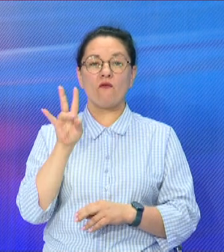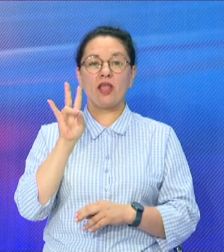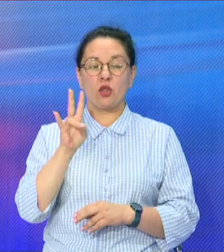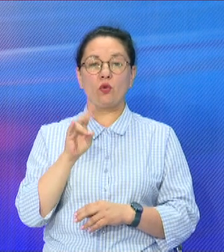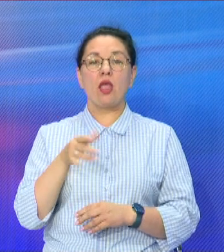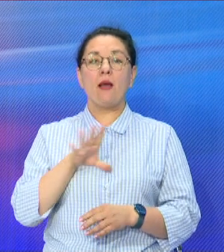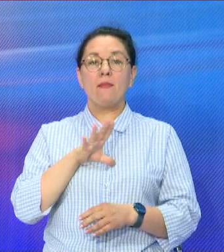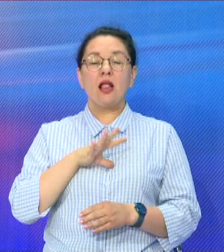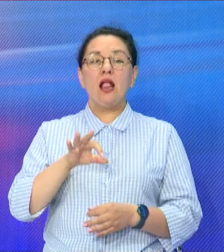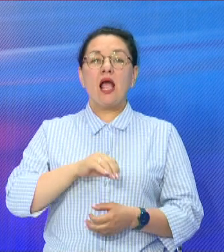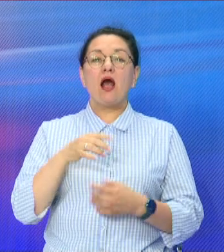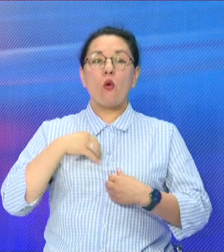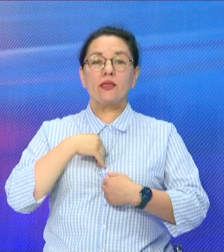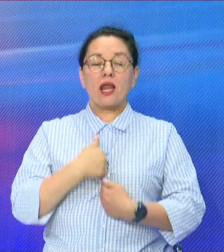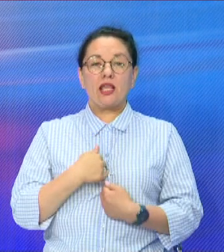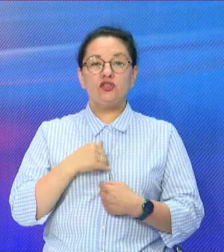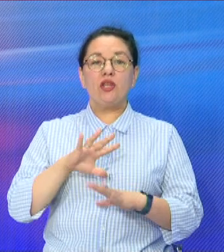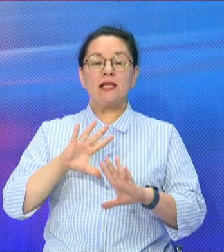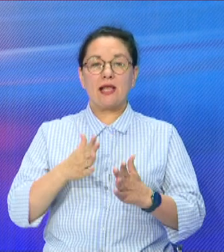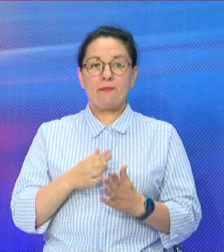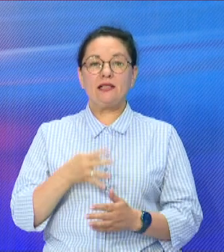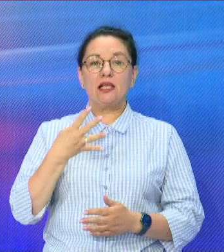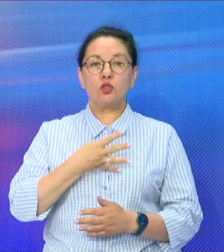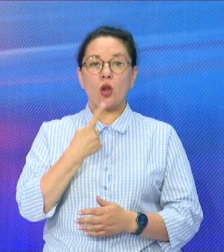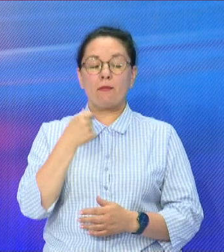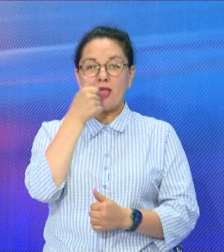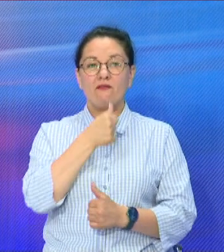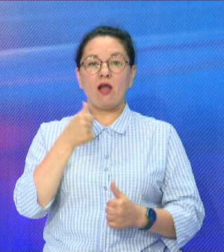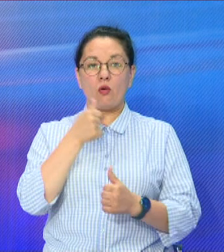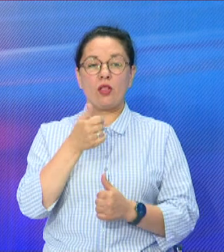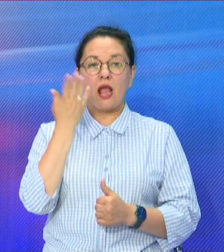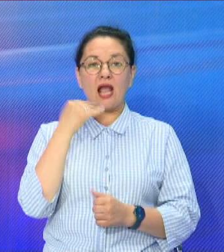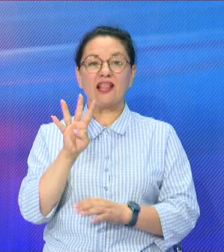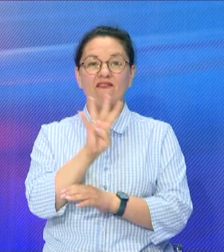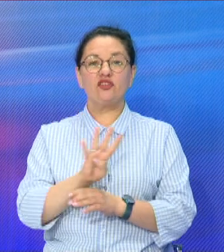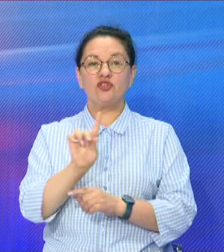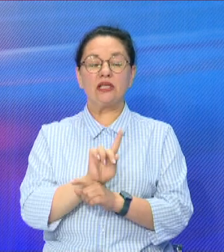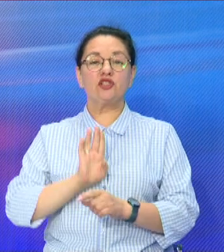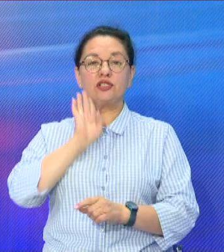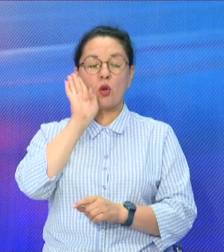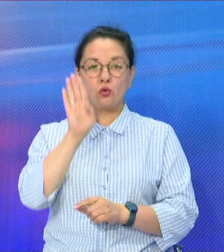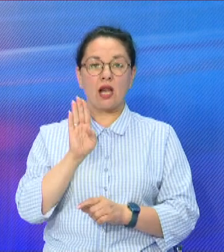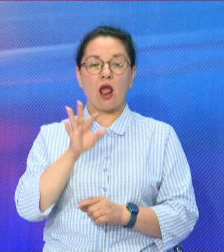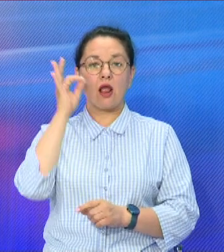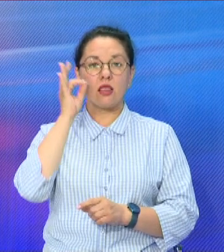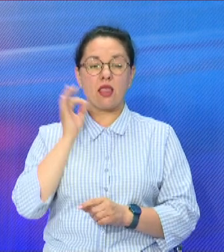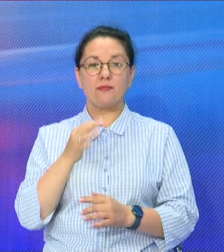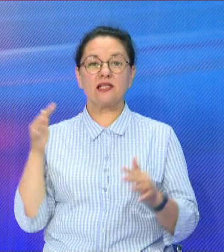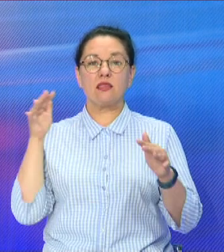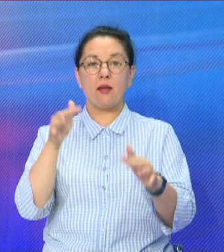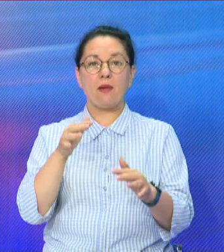возрадуется трагичная падение 41 года коли учат арык один иранец ее гитлеровские заход ники без по переживания напали на советский